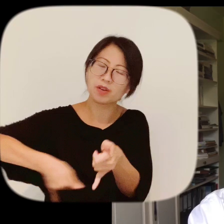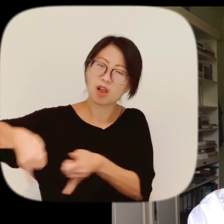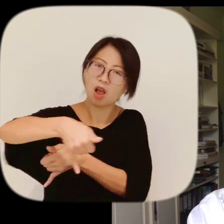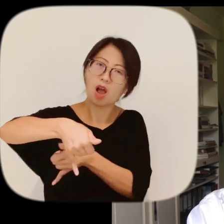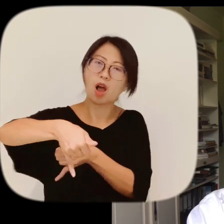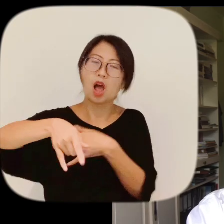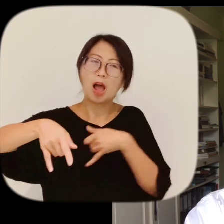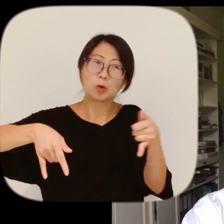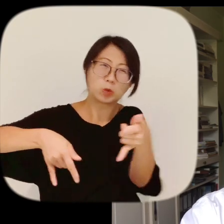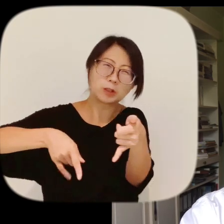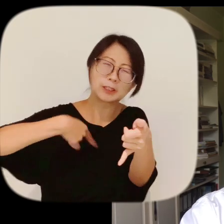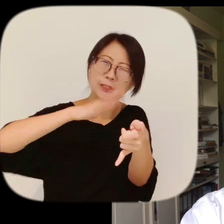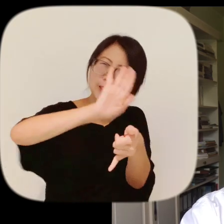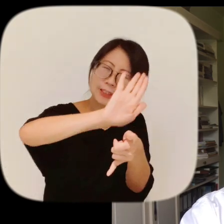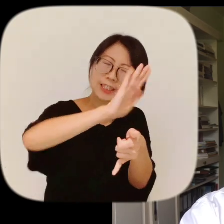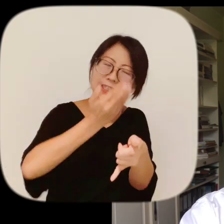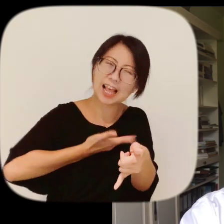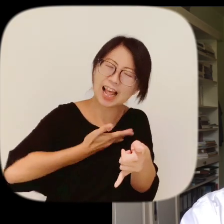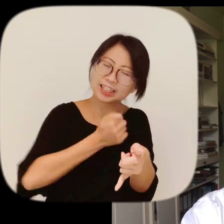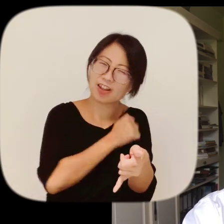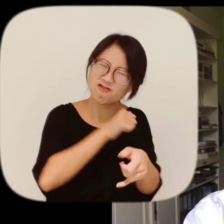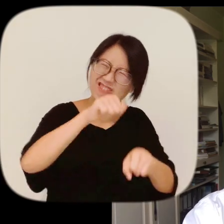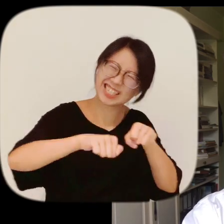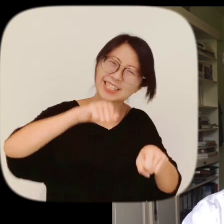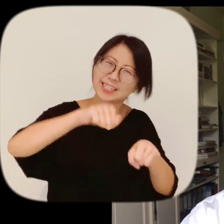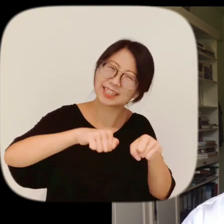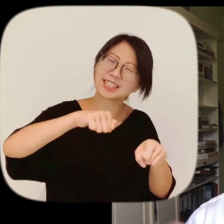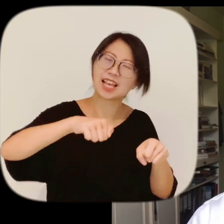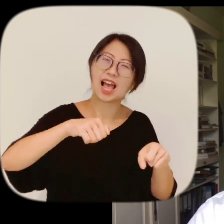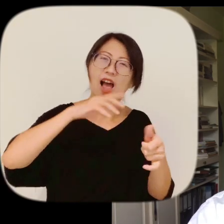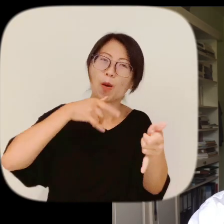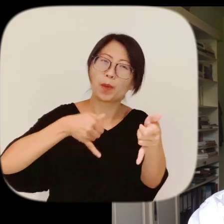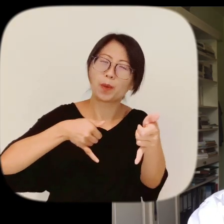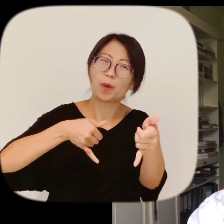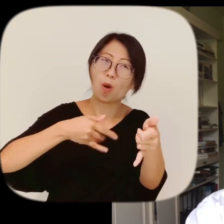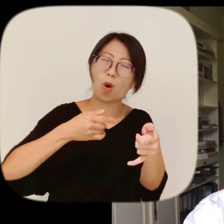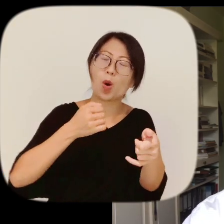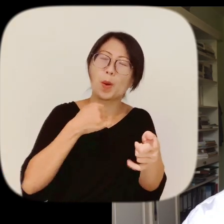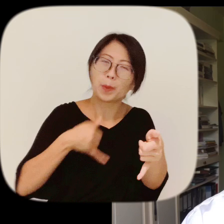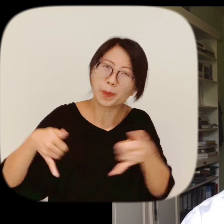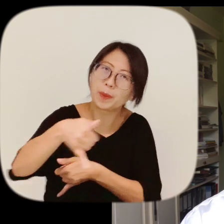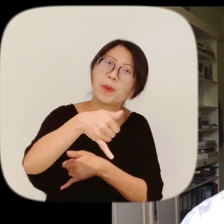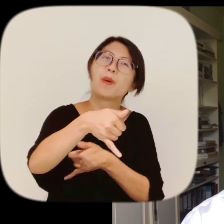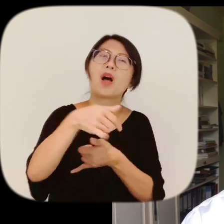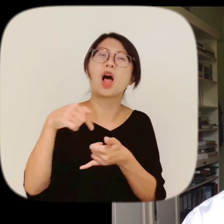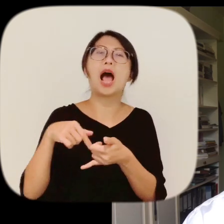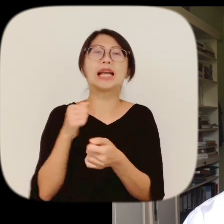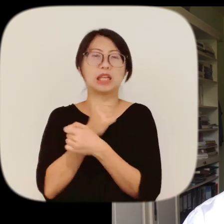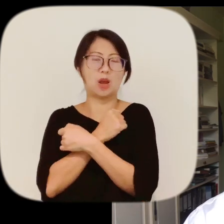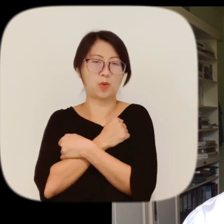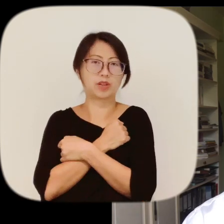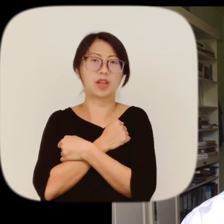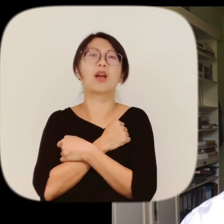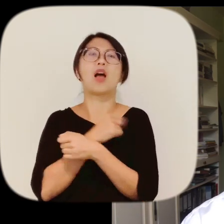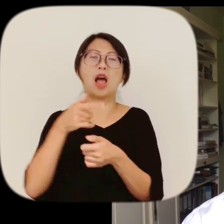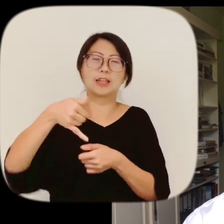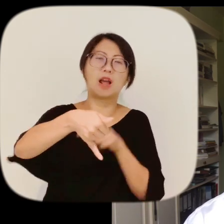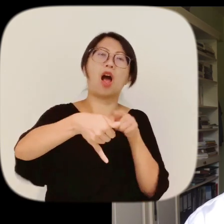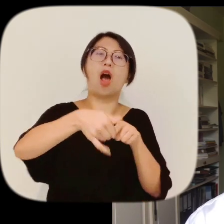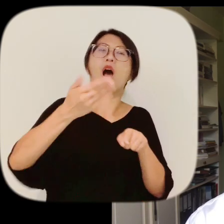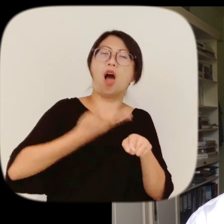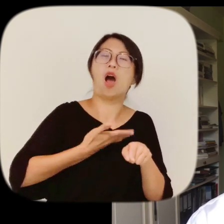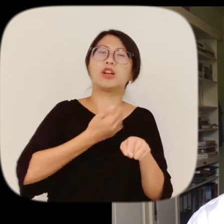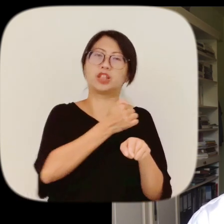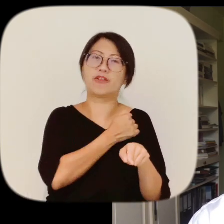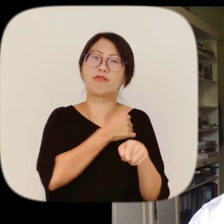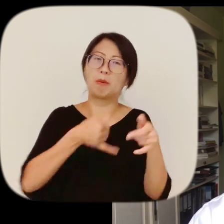里是挡住风让那些队友可以休息到这麽上下呢就转令那些人呢就走去这个队友那里我觉得我们现在都是要